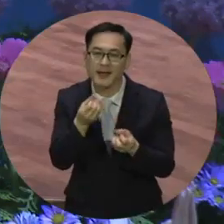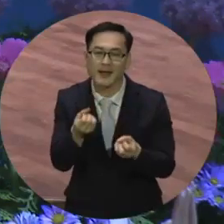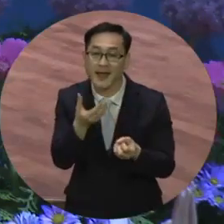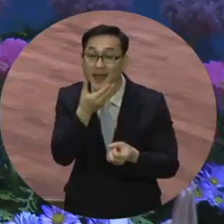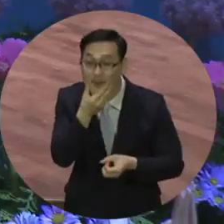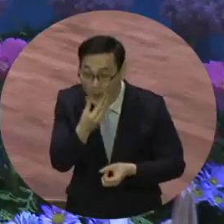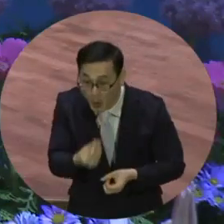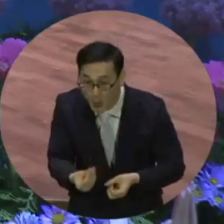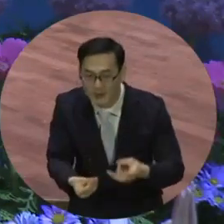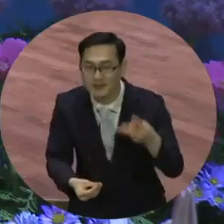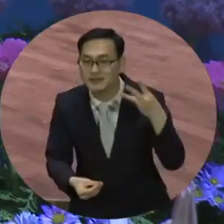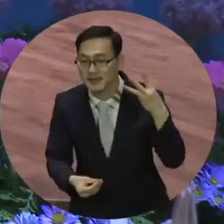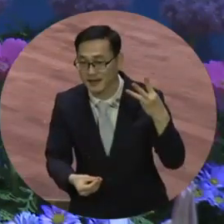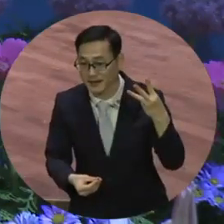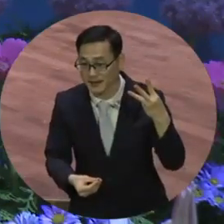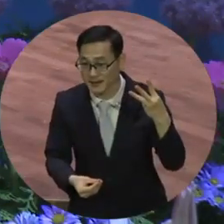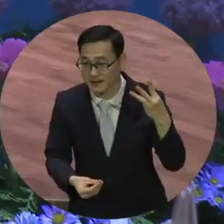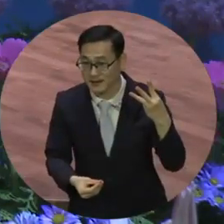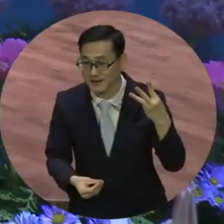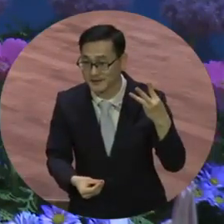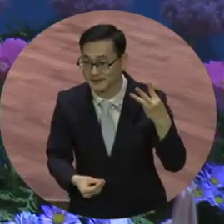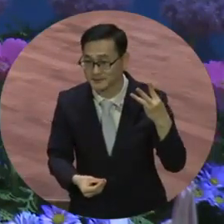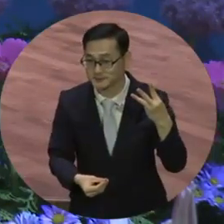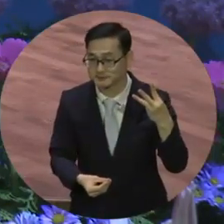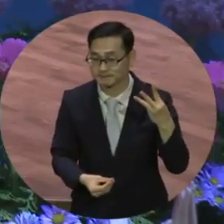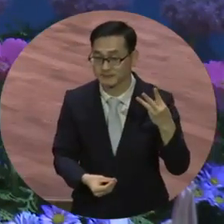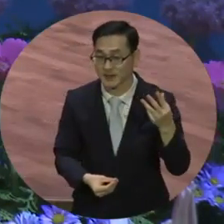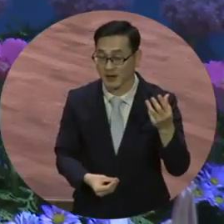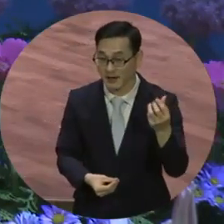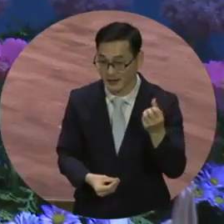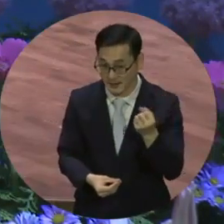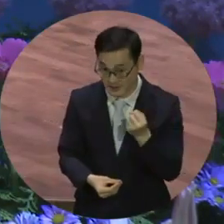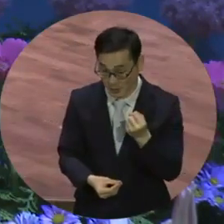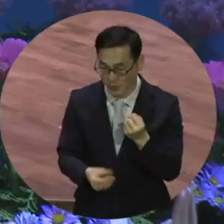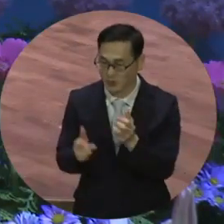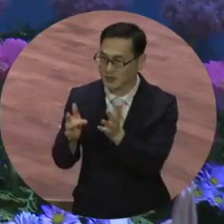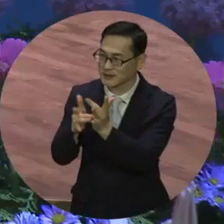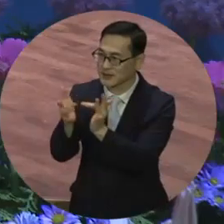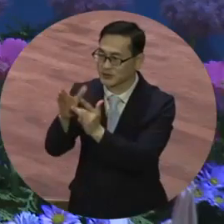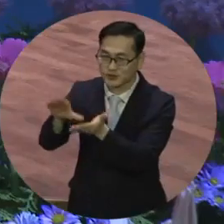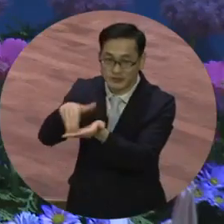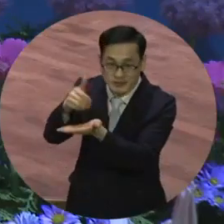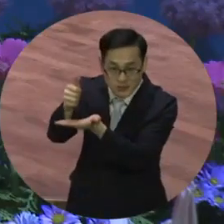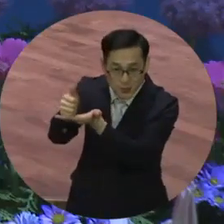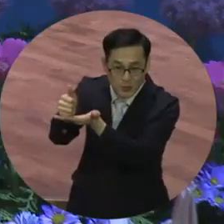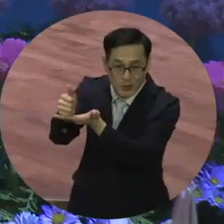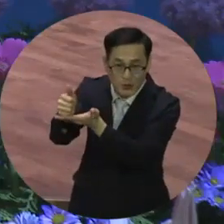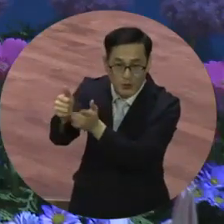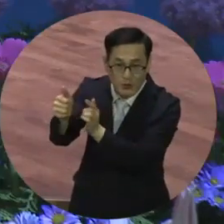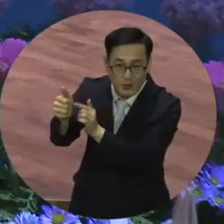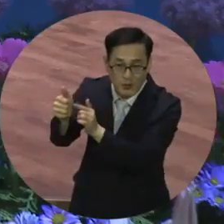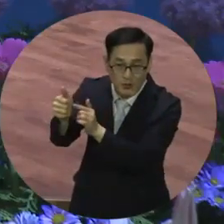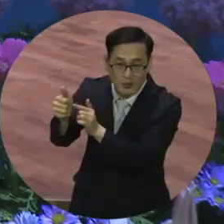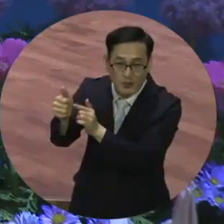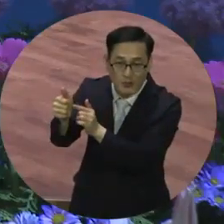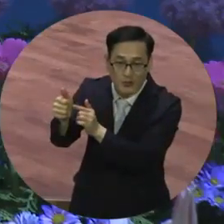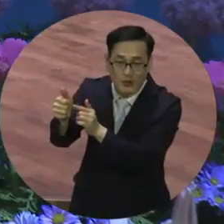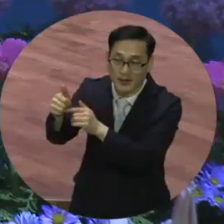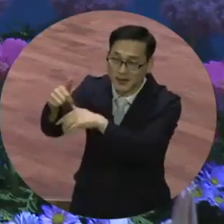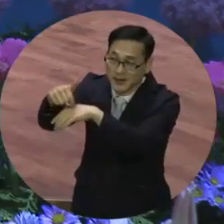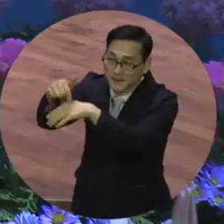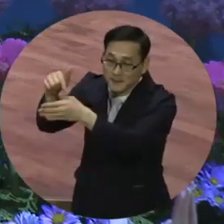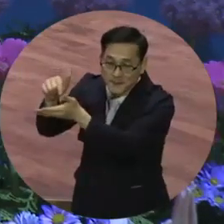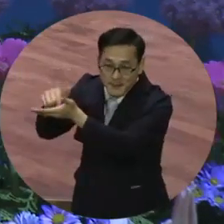행복이라는 이 주제를 가지고 참으로 예수 그리스도의 마음, 예수 그리스도의 마음은